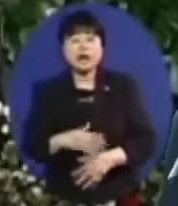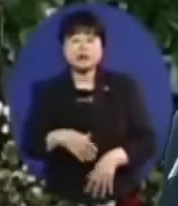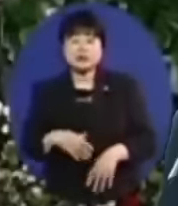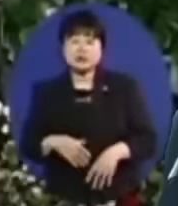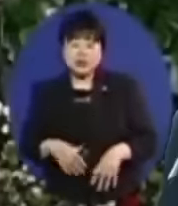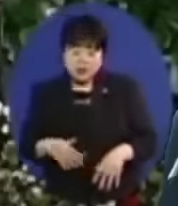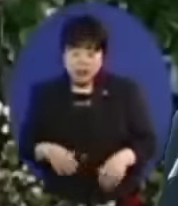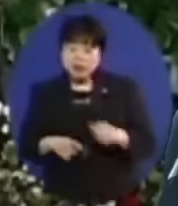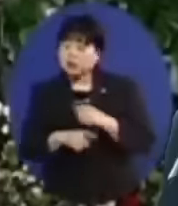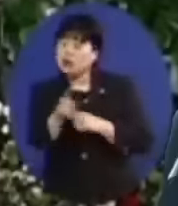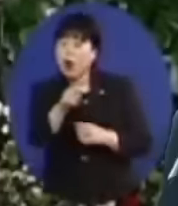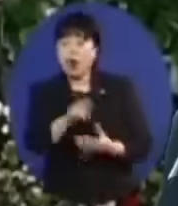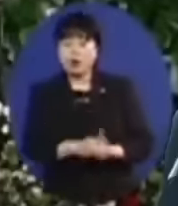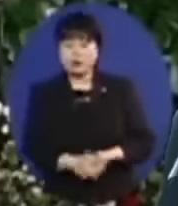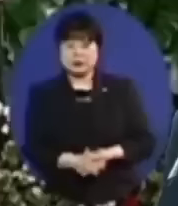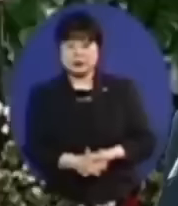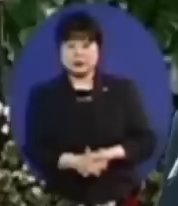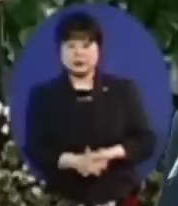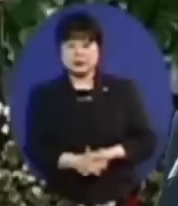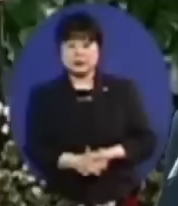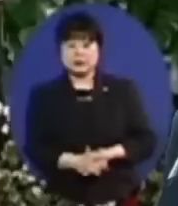안 해주십니까?